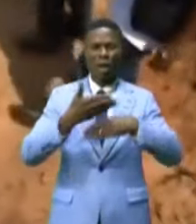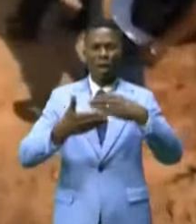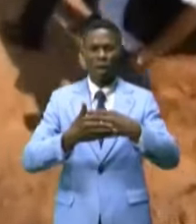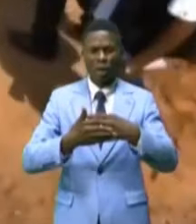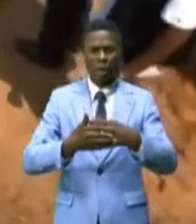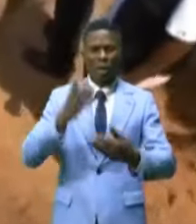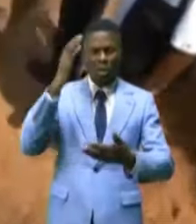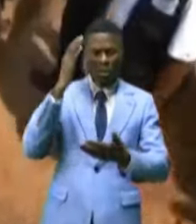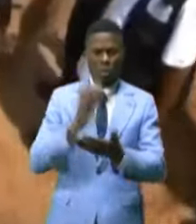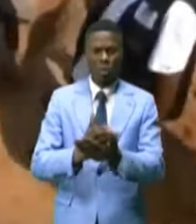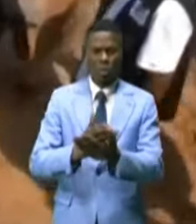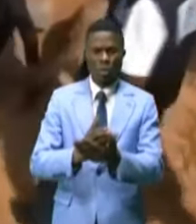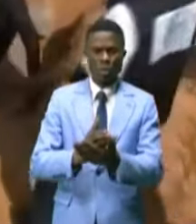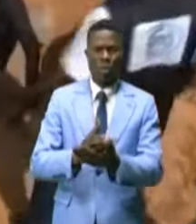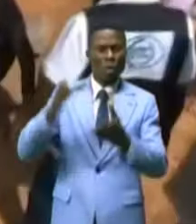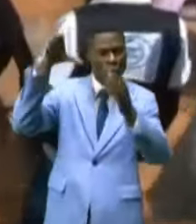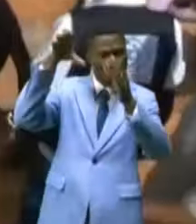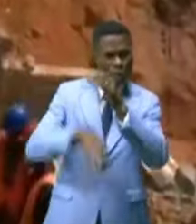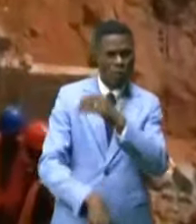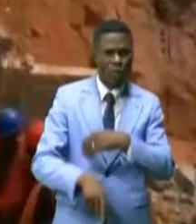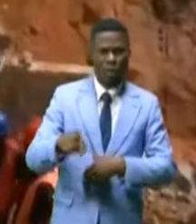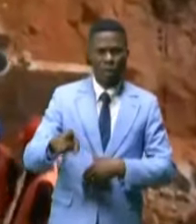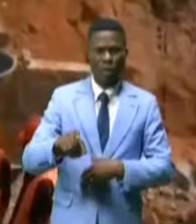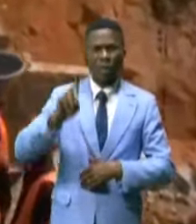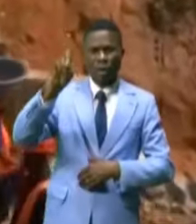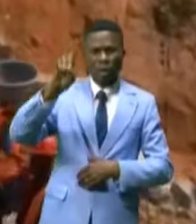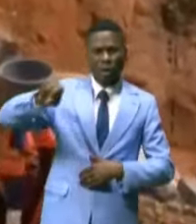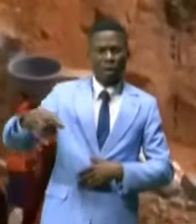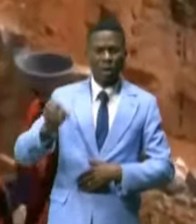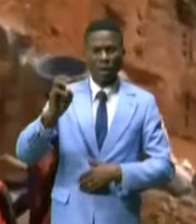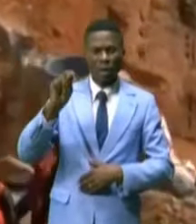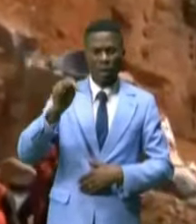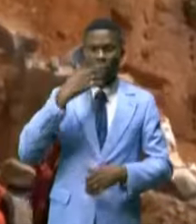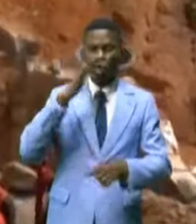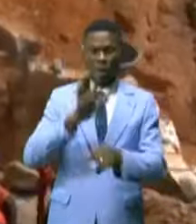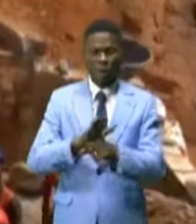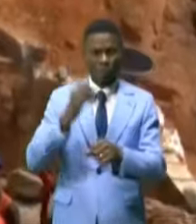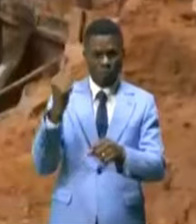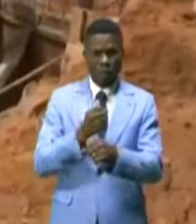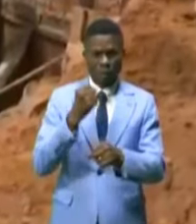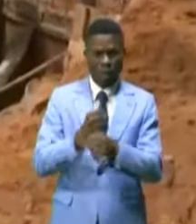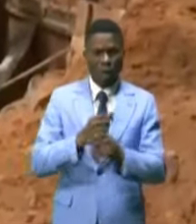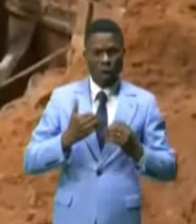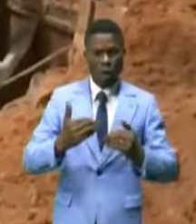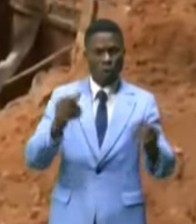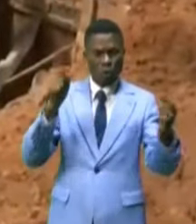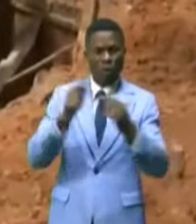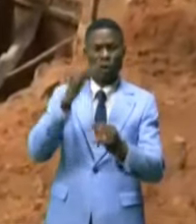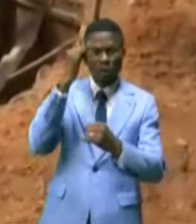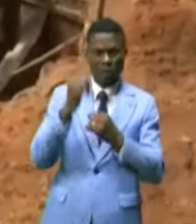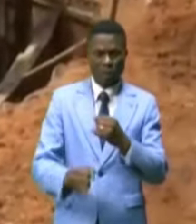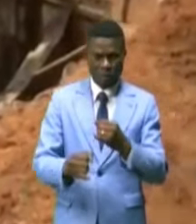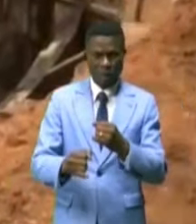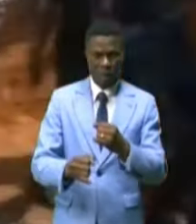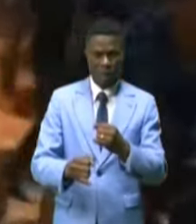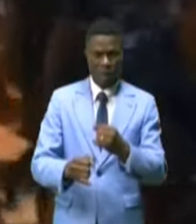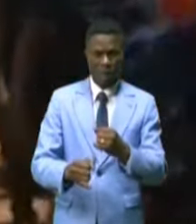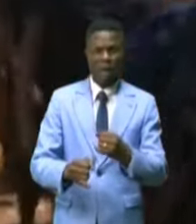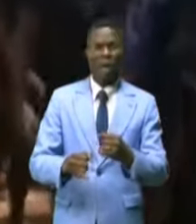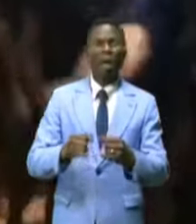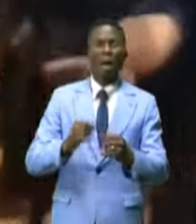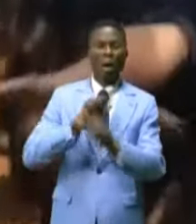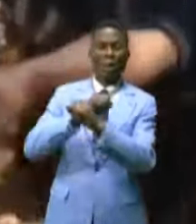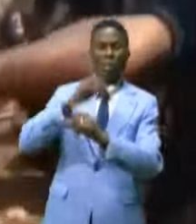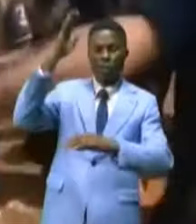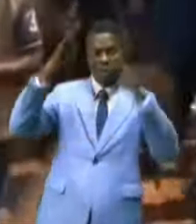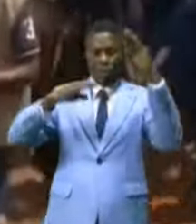endiguer l'avancée de ces monstres naturels. Jimmy Nkula a promis que ses travaux iront jusqu'au bout en dépit de cette période pluvieuse, car